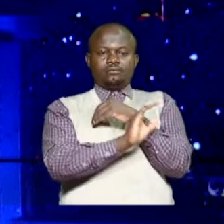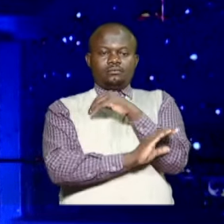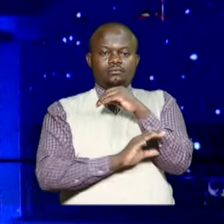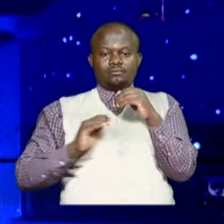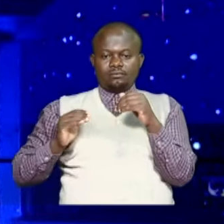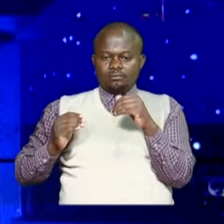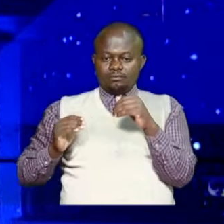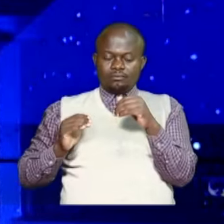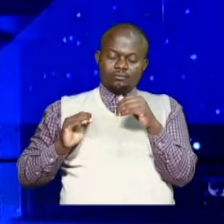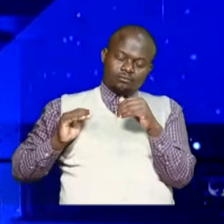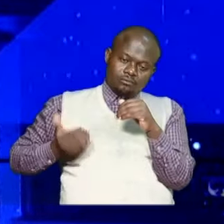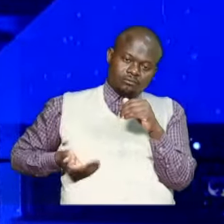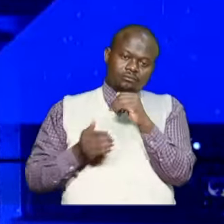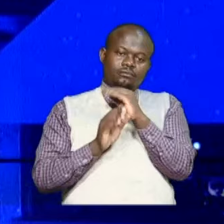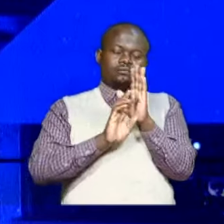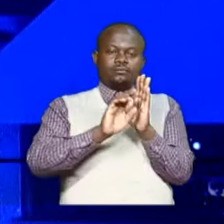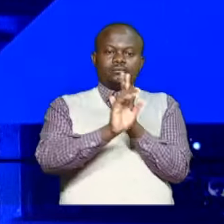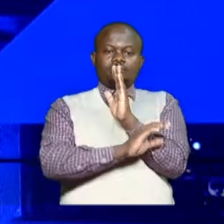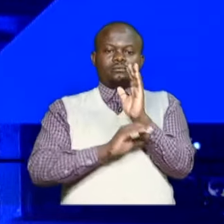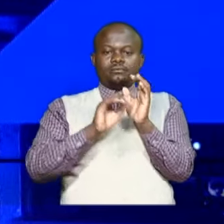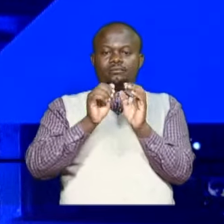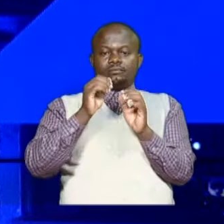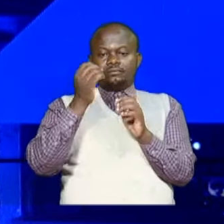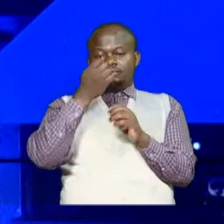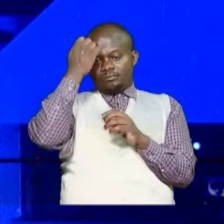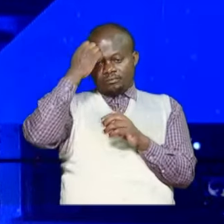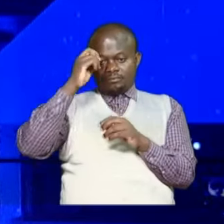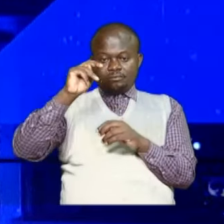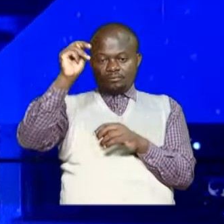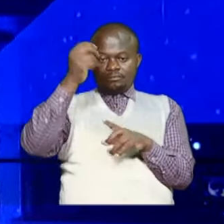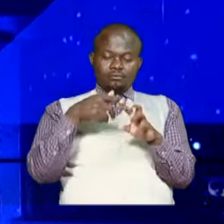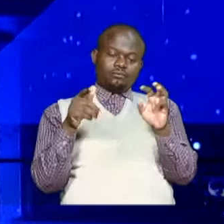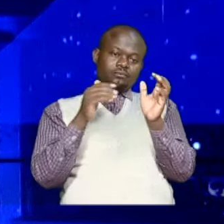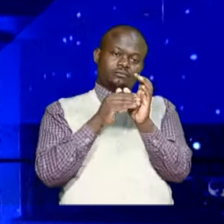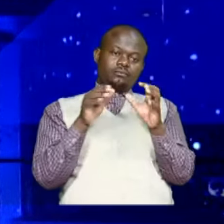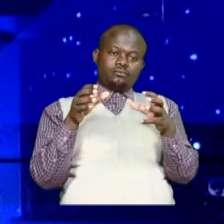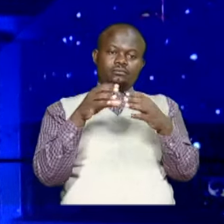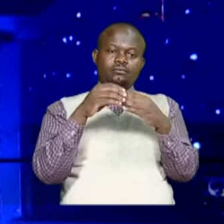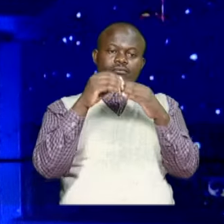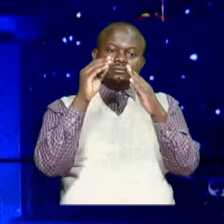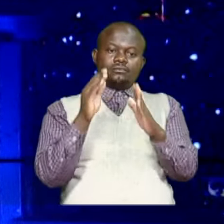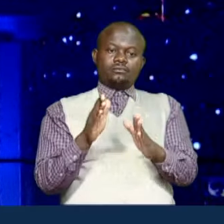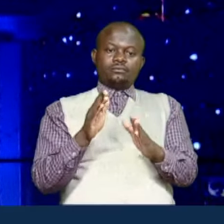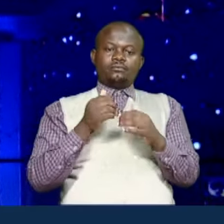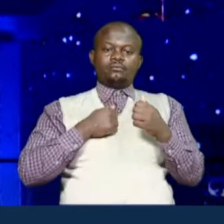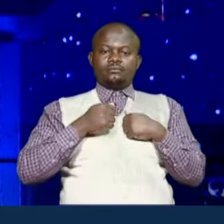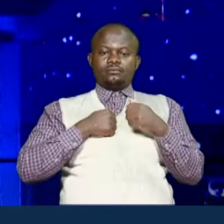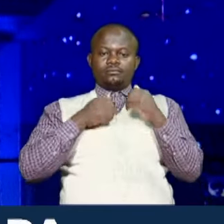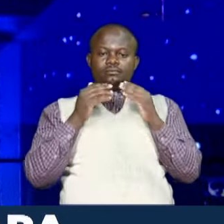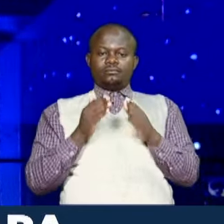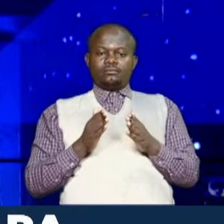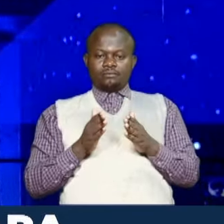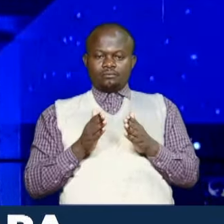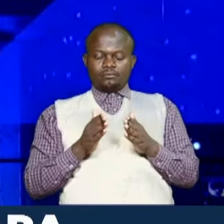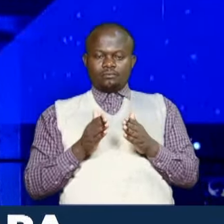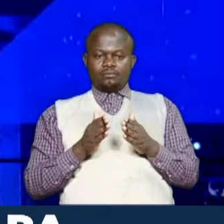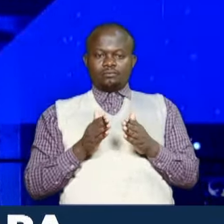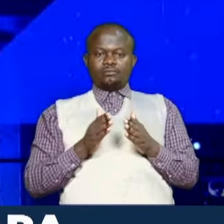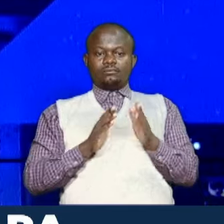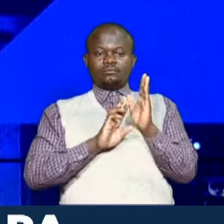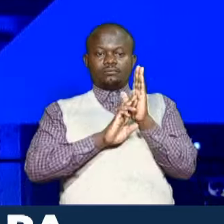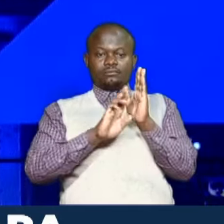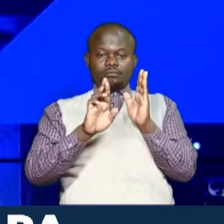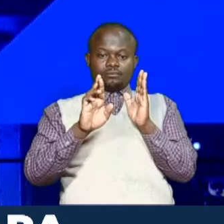byabo mu Burayi bw'Amajyaruguru, kandi akaba ari ihuriro riyobowe n'u Rwanda. Reka dukurikire ambasada